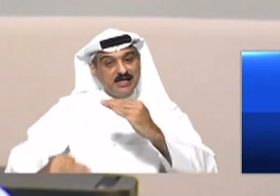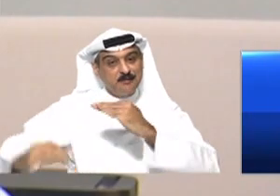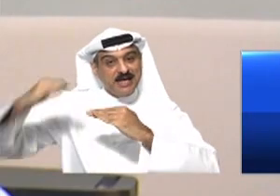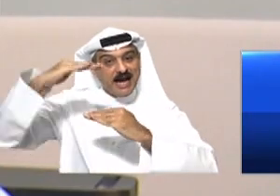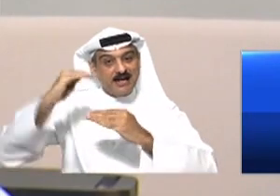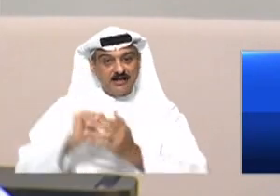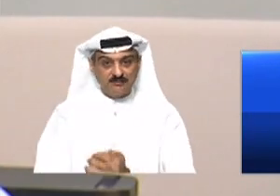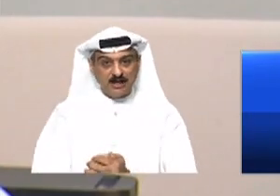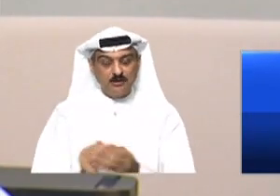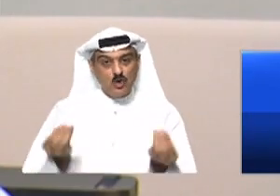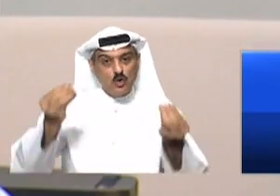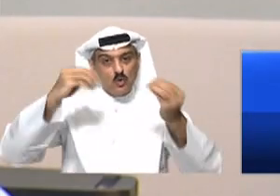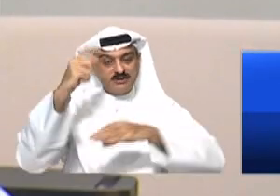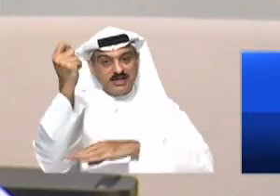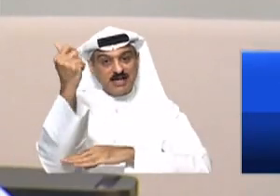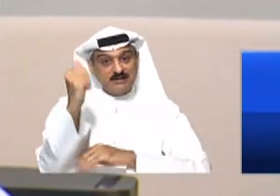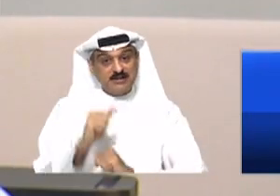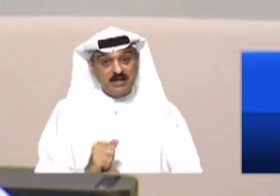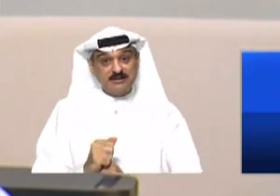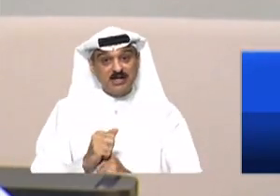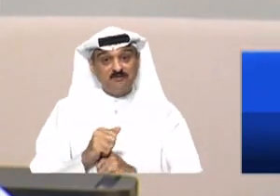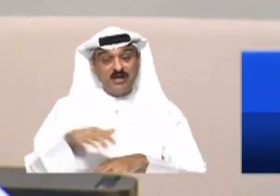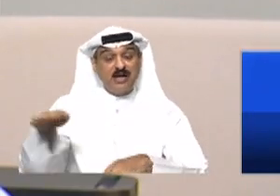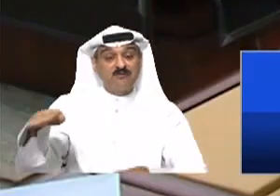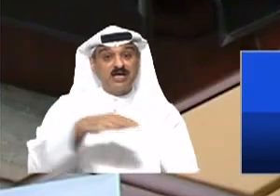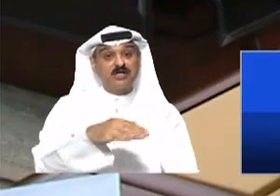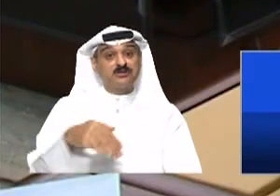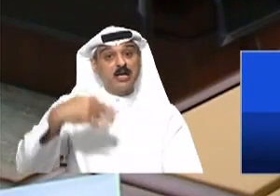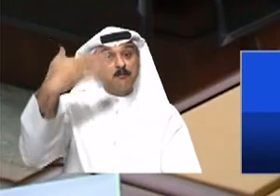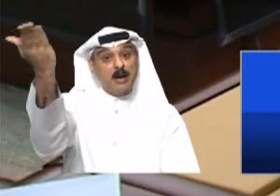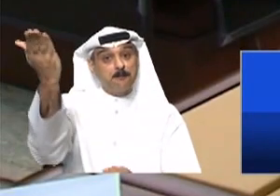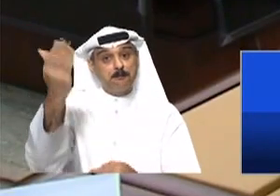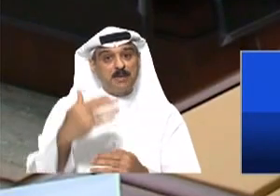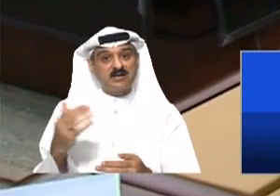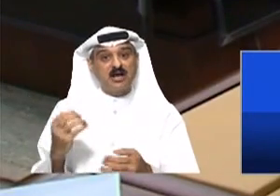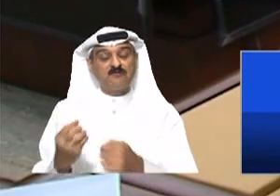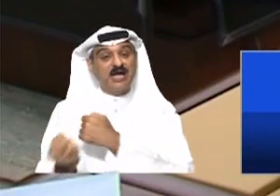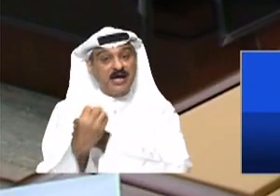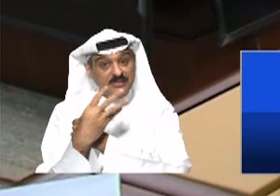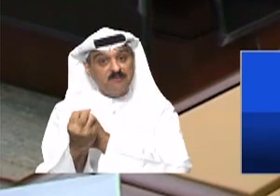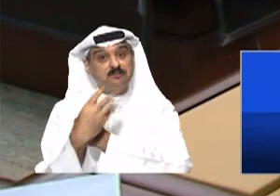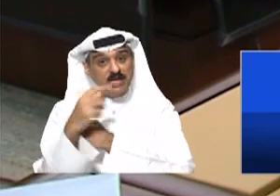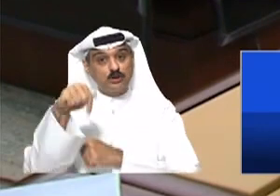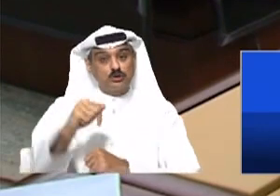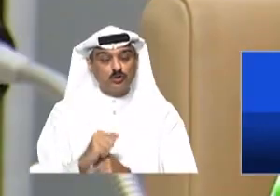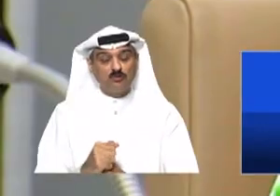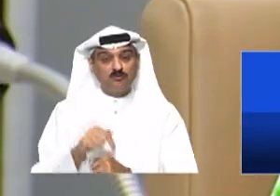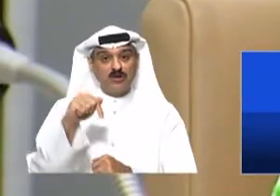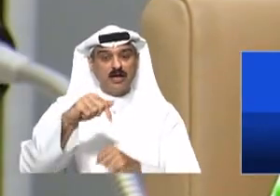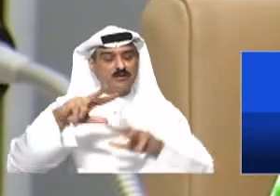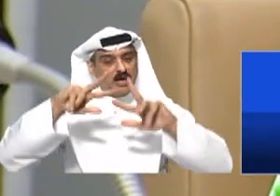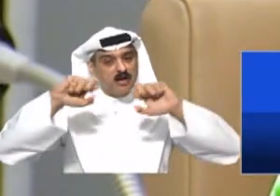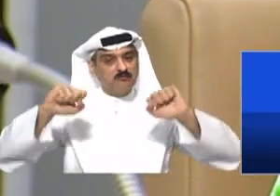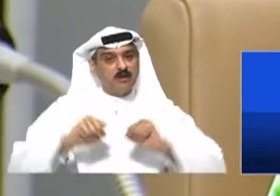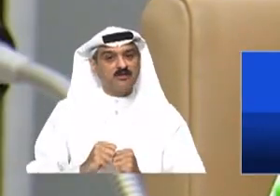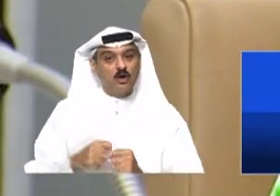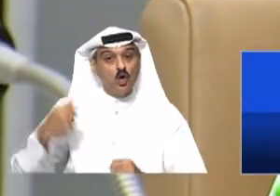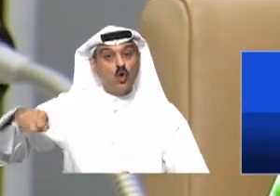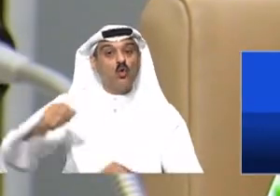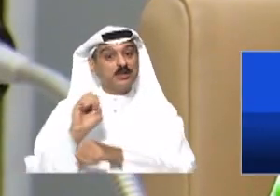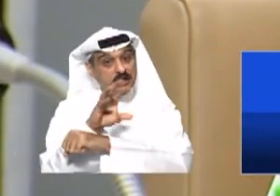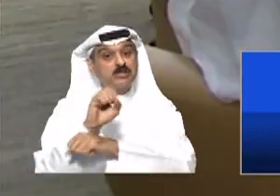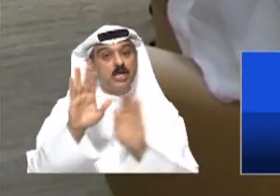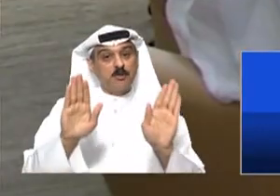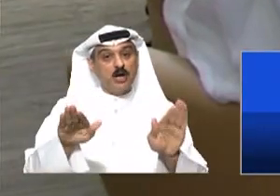وزيادة مخصصات الطلبة المبتعثين في الخارج بحضور وزير التربية والتعليم العالي والبحث العلمي الدكتور حمد